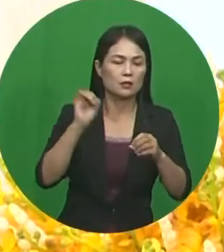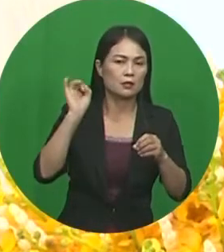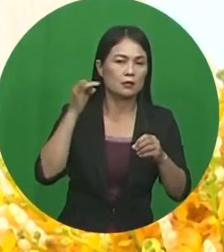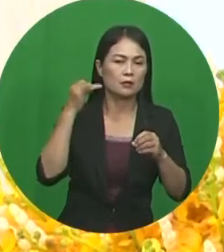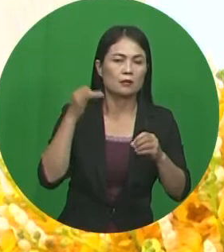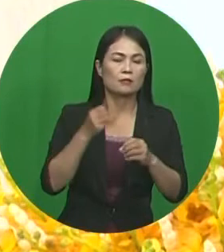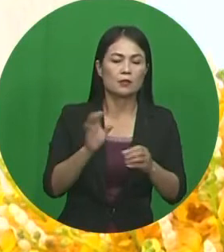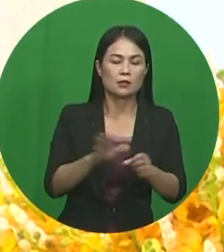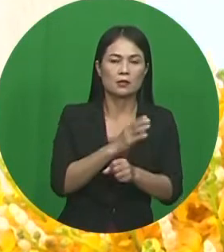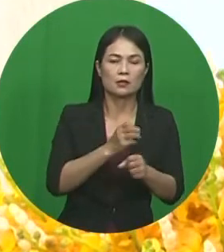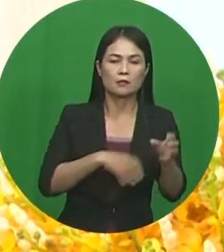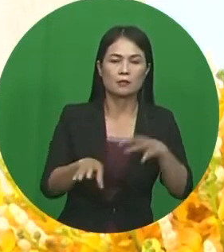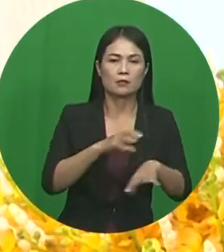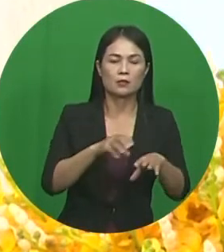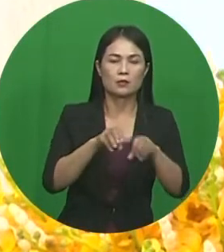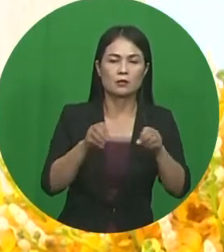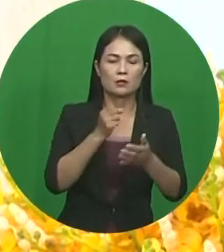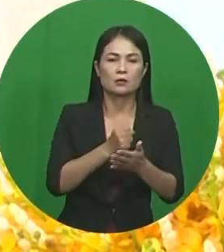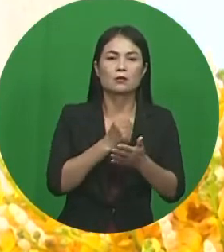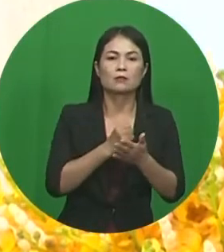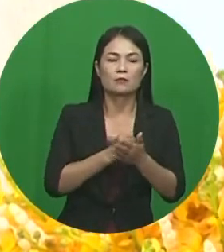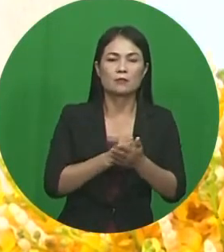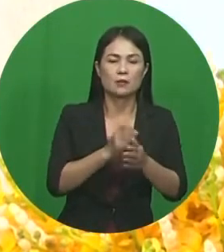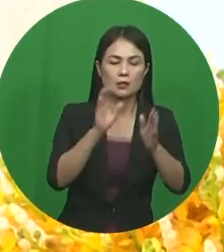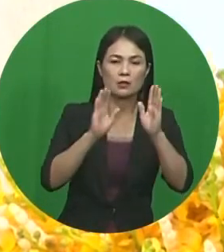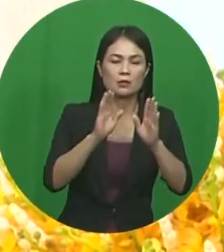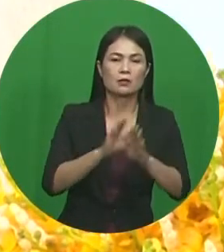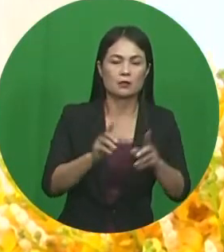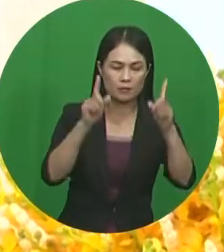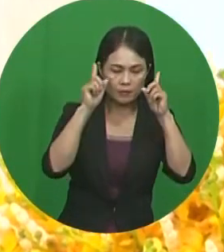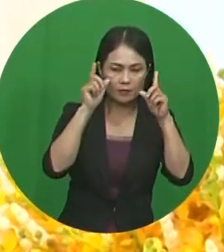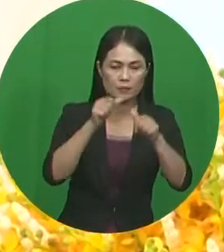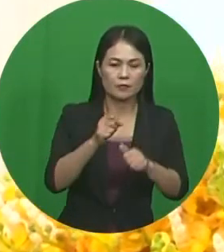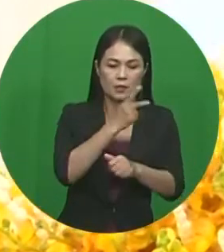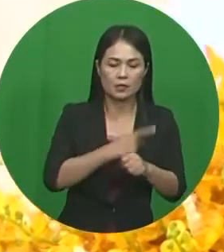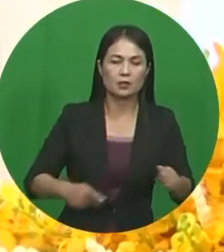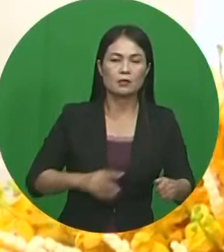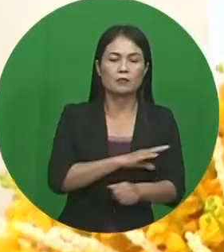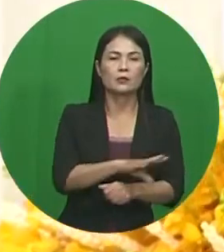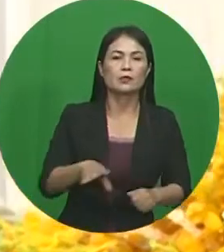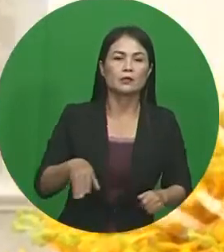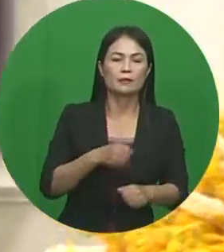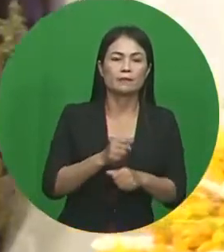ក្នុងការបំពេញបេសកកម្មការទូតដ៏វិសេសវិសាលរបស់ឯកឧត្តមនៅព្រះរាជាណាចក្រក